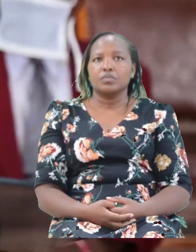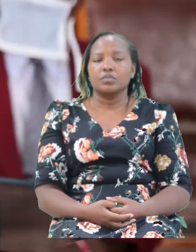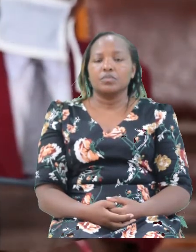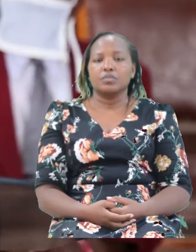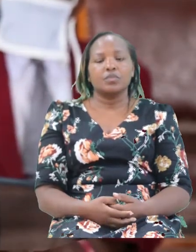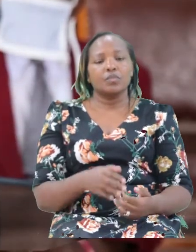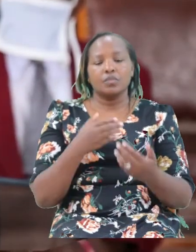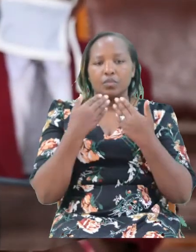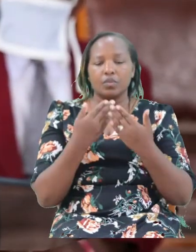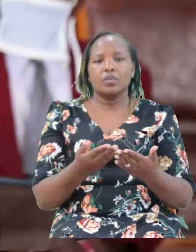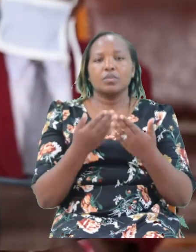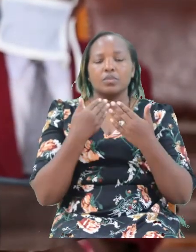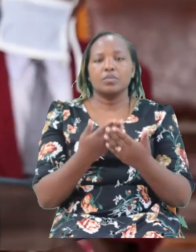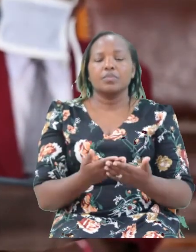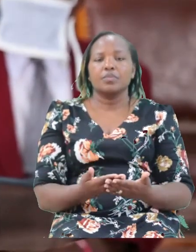Twashukuru.